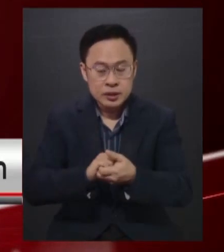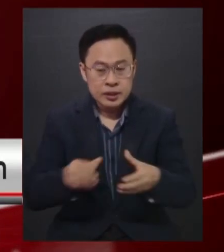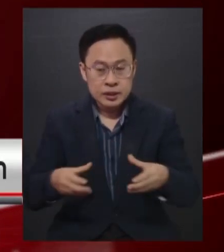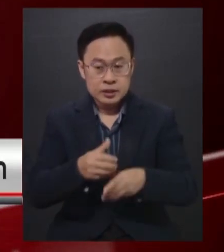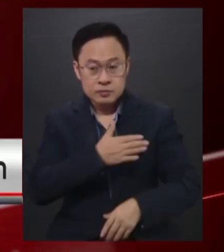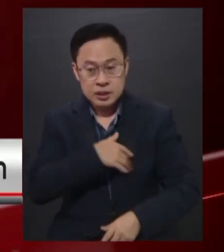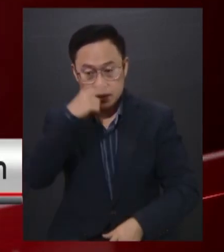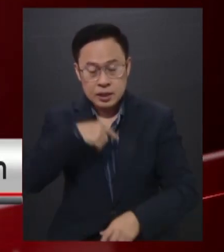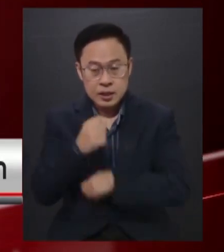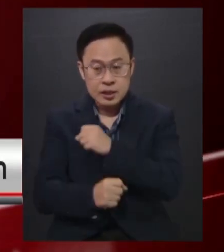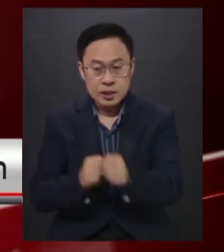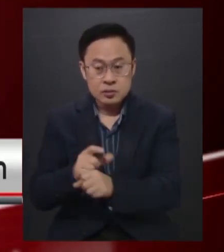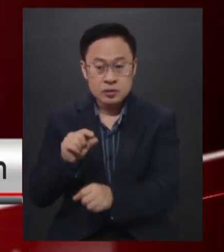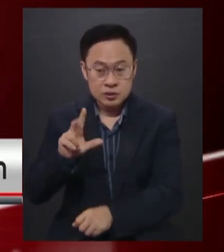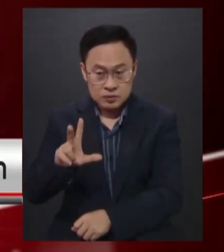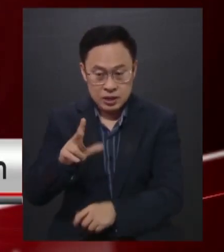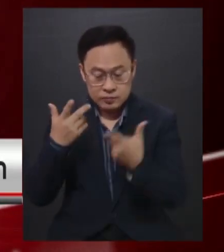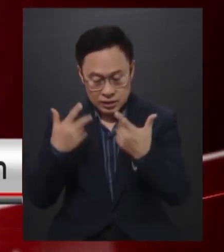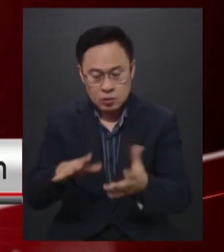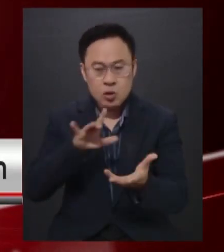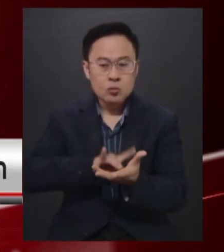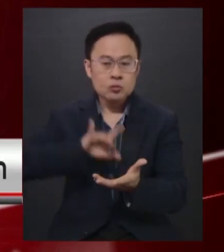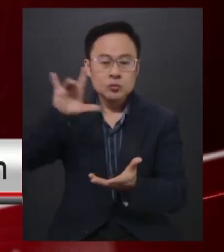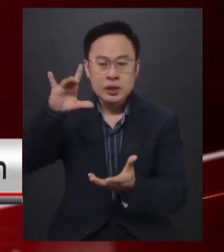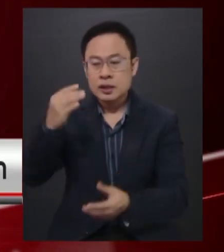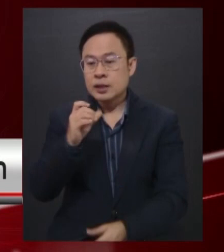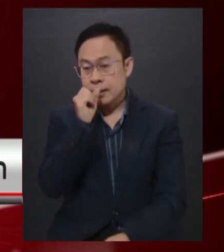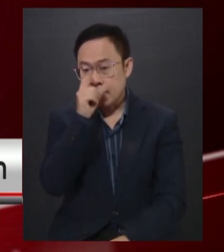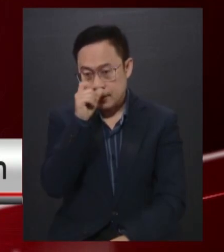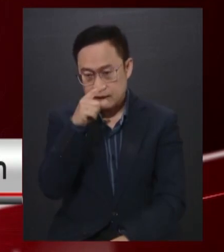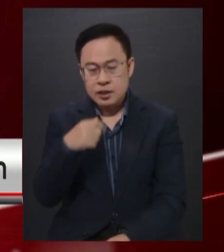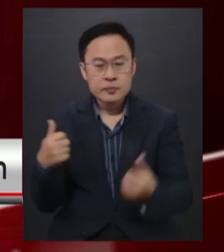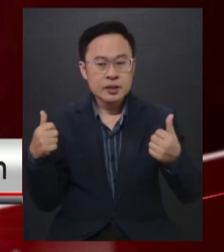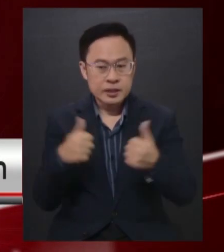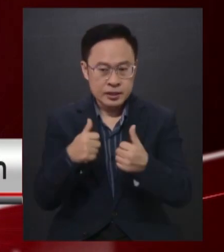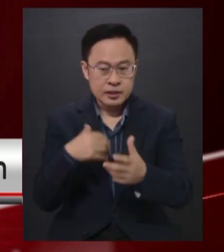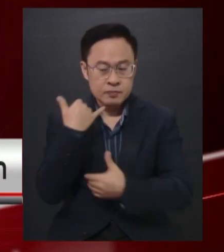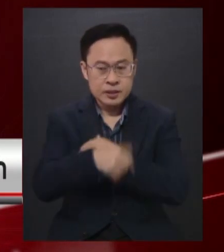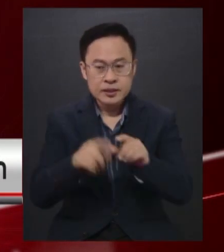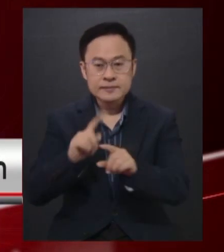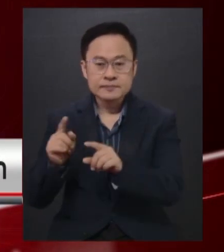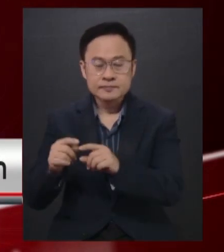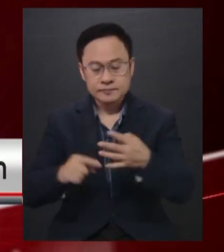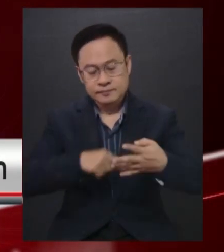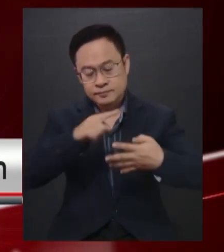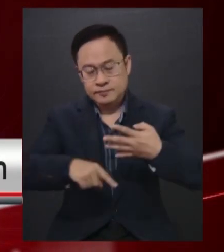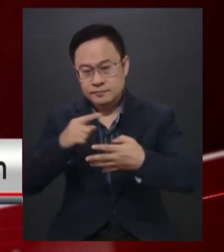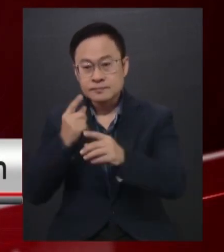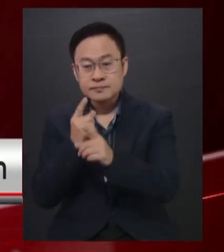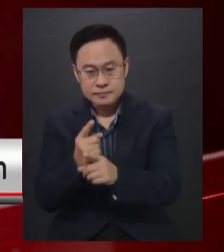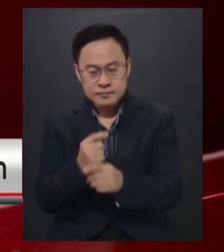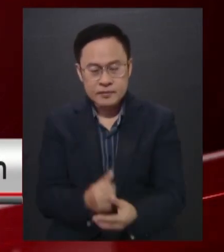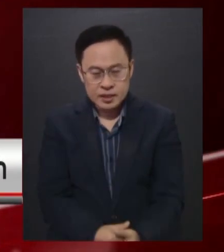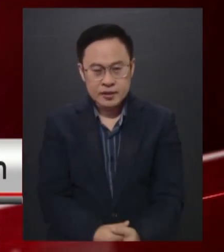ได้เวลาพิสูจน์ตัวเองของอิชิเหมือนกันนะหลังจากอุ่นเครื่องกับญี่ปุ่นไปซึ่งนัดนั้นก็เราต้องบอกว่าเราสู้ไม่ได้จริงๆแล้วก็มีแอบ